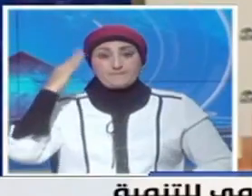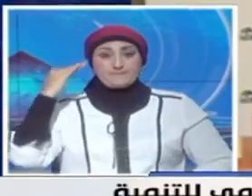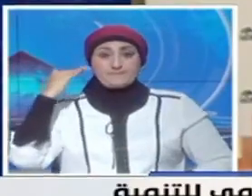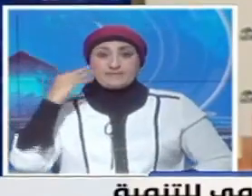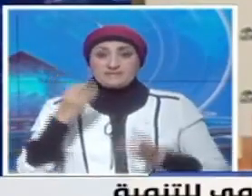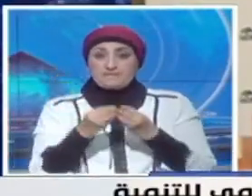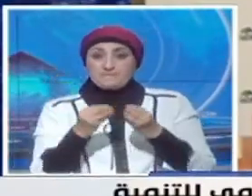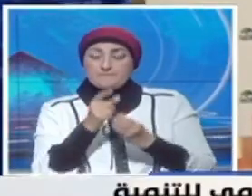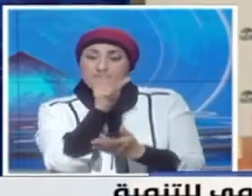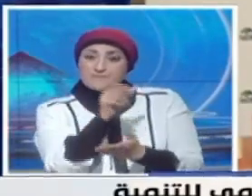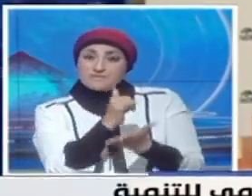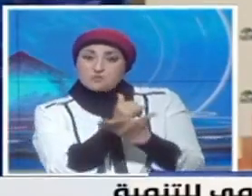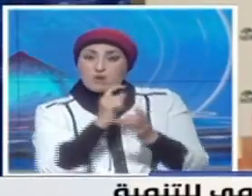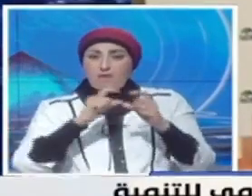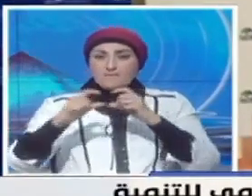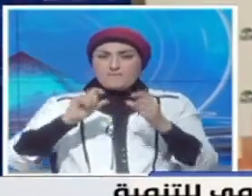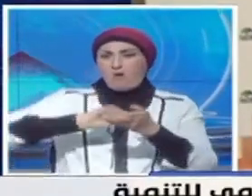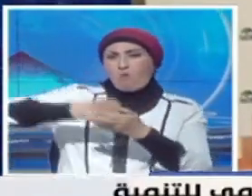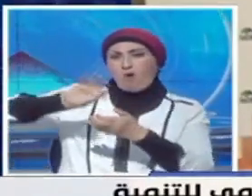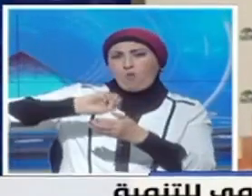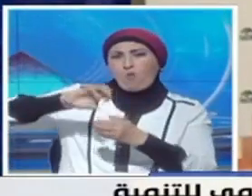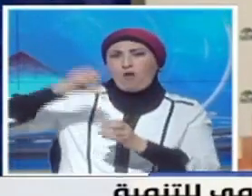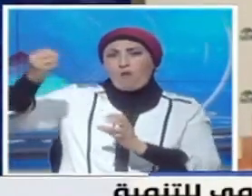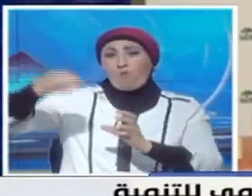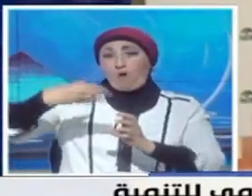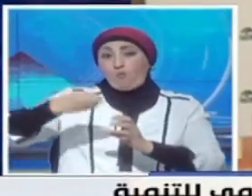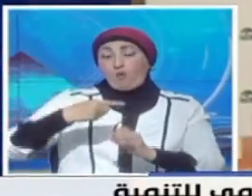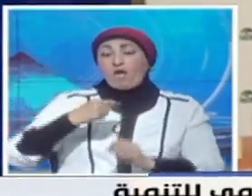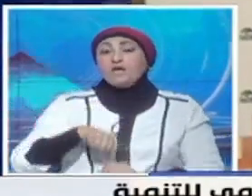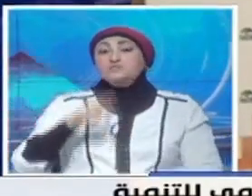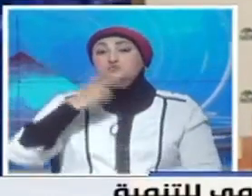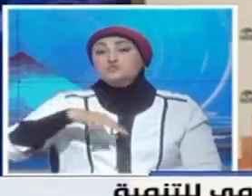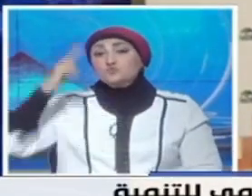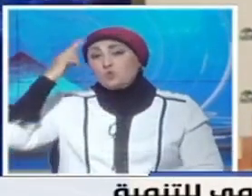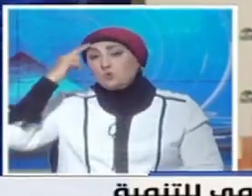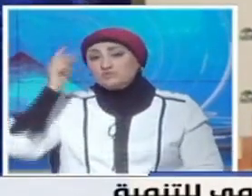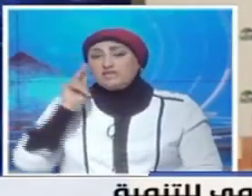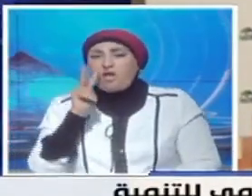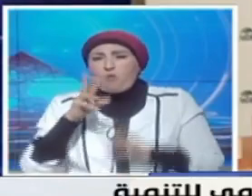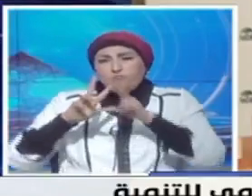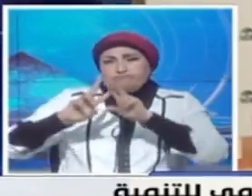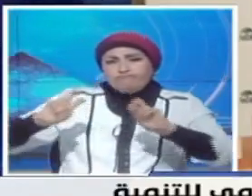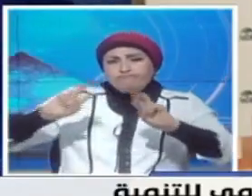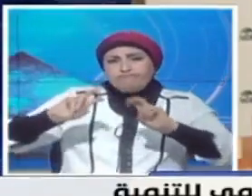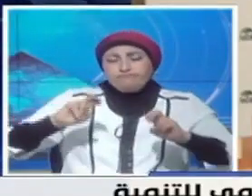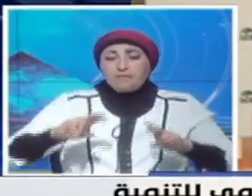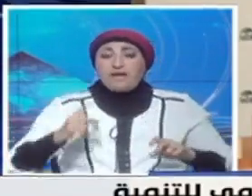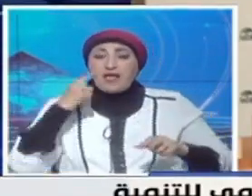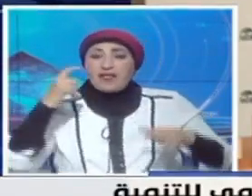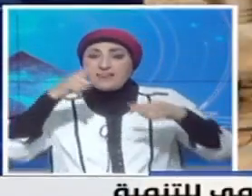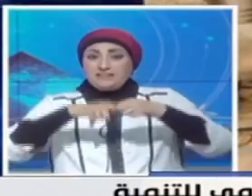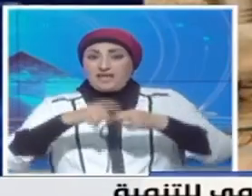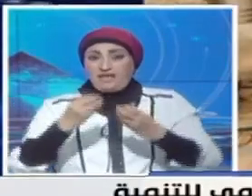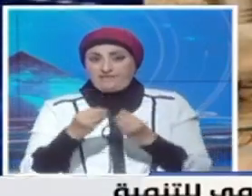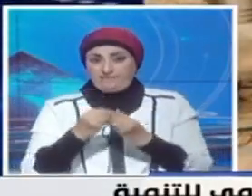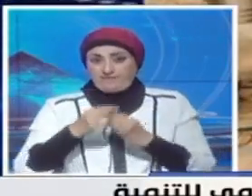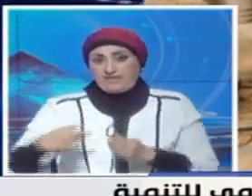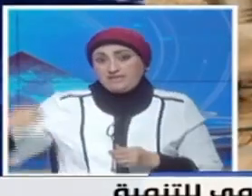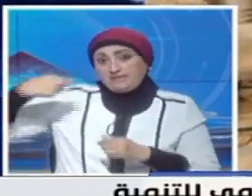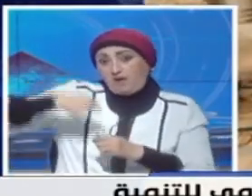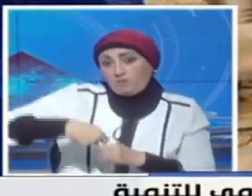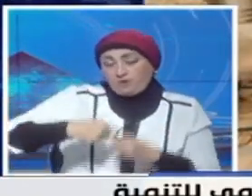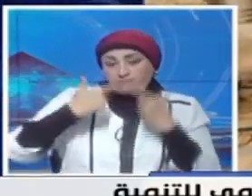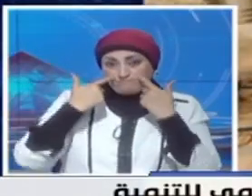مع الرئيس التنفيذي لبنك التصدير والاستيراد السعودي استكشاف مجالات التعاون المشتركة في مجال تمويل